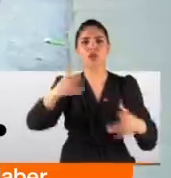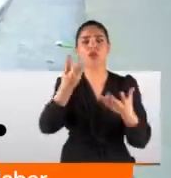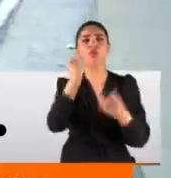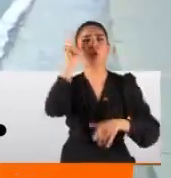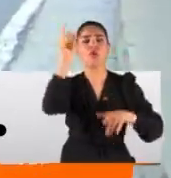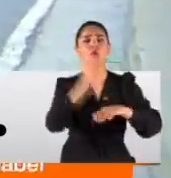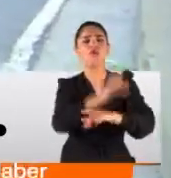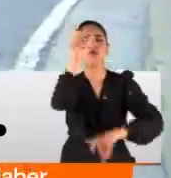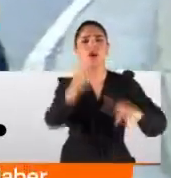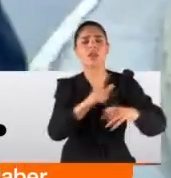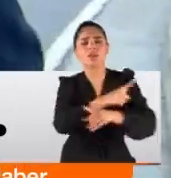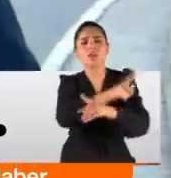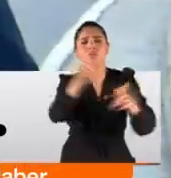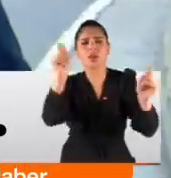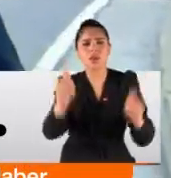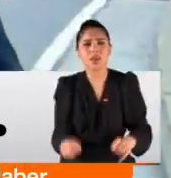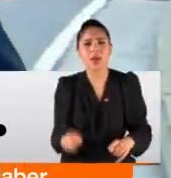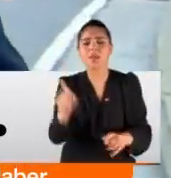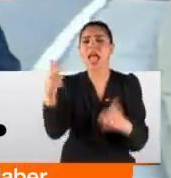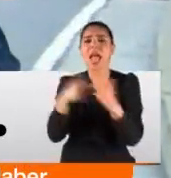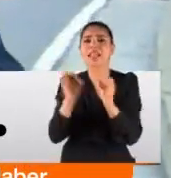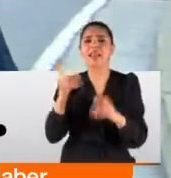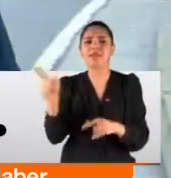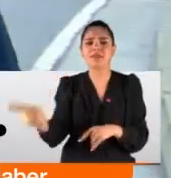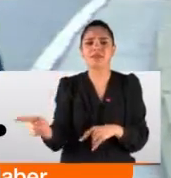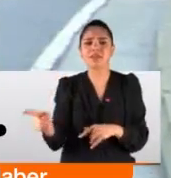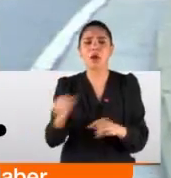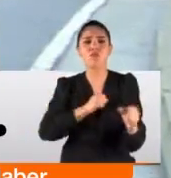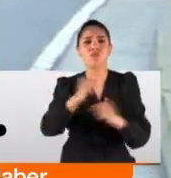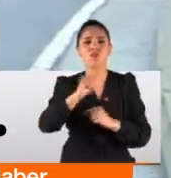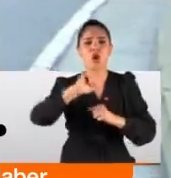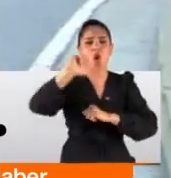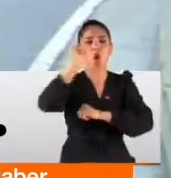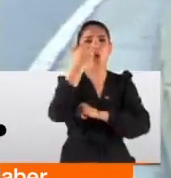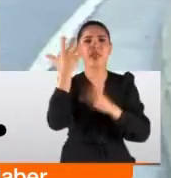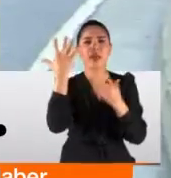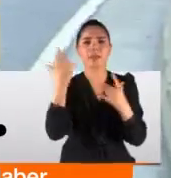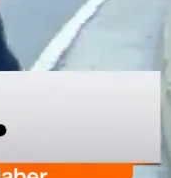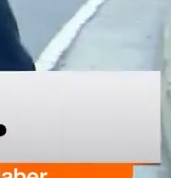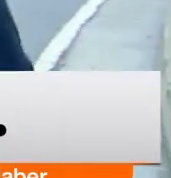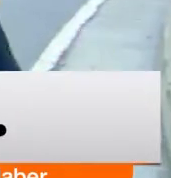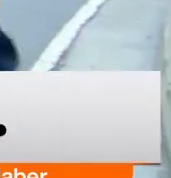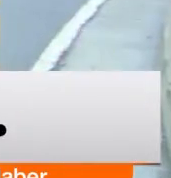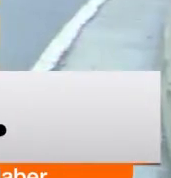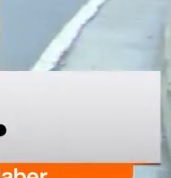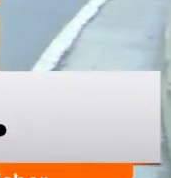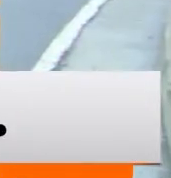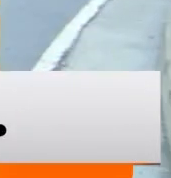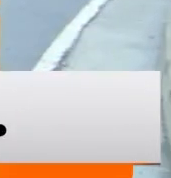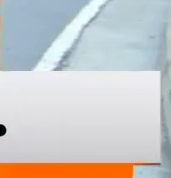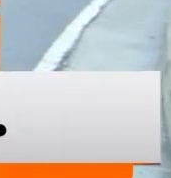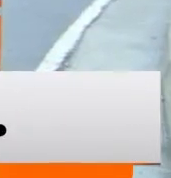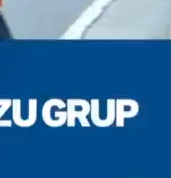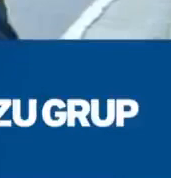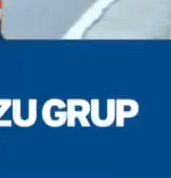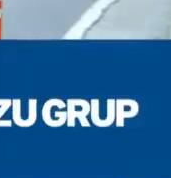binlerce vatandaşımıza mermi yağdırdı. Amaçları direnişin en önemli kalelerinden bir tanesi olan Atatürk Havalimanı'nı ele geçirmekti.